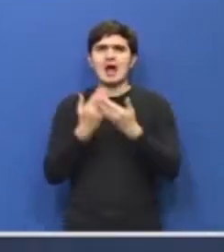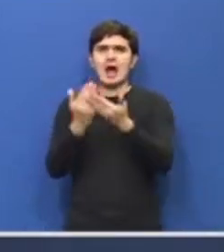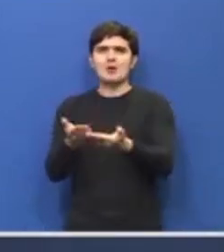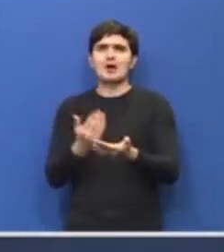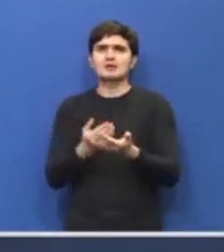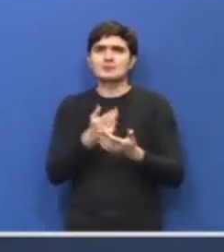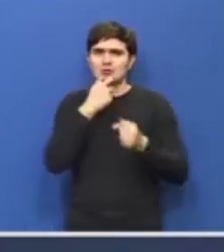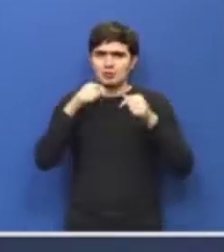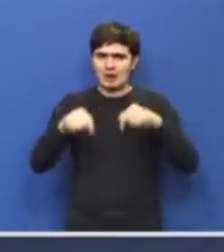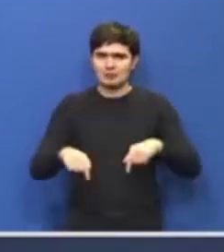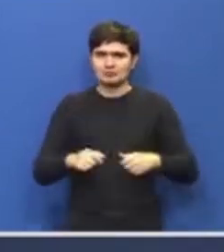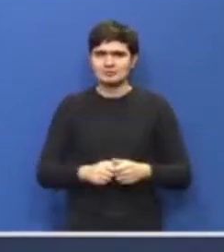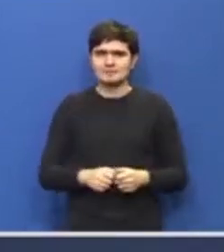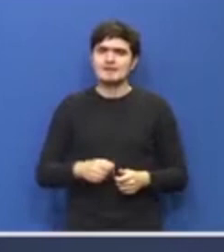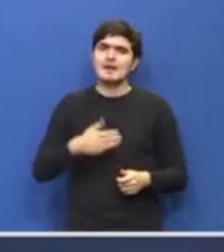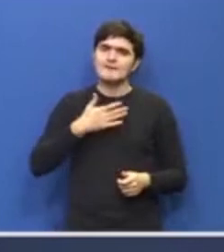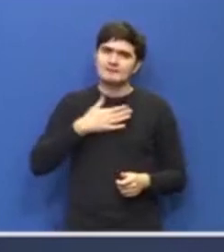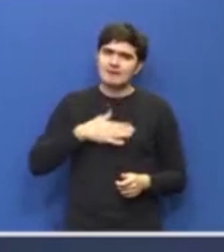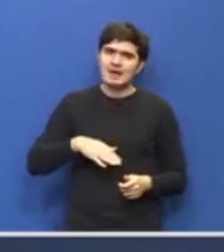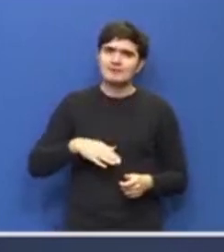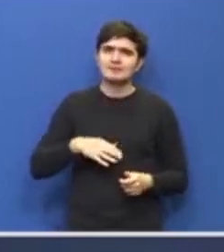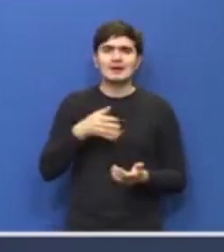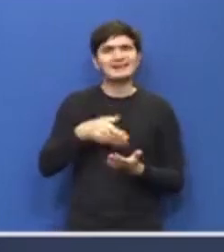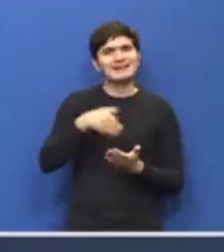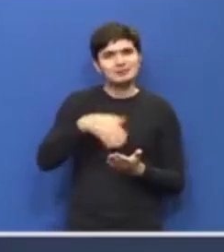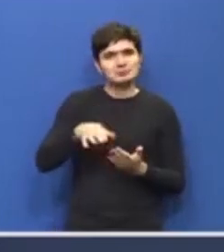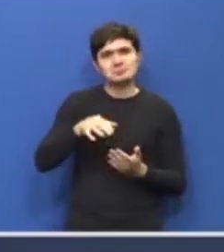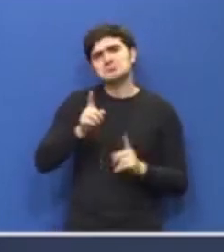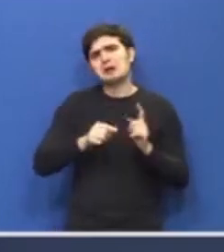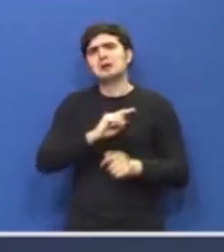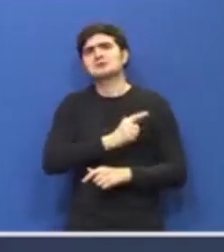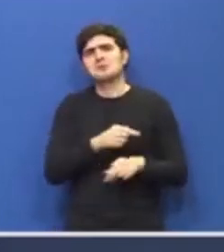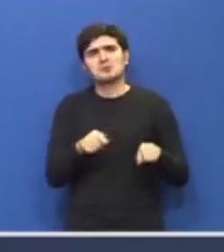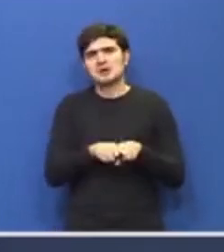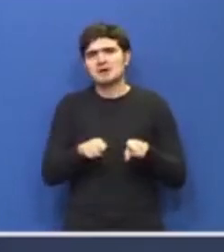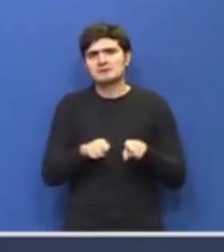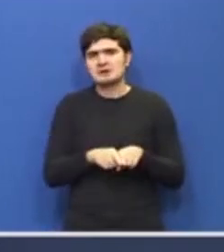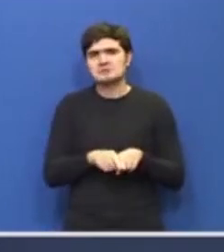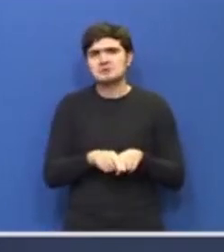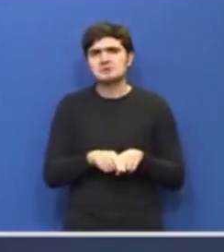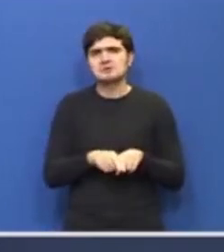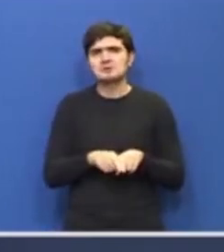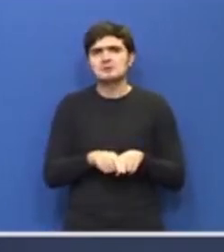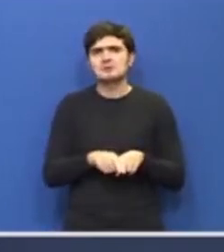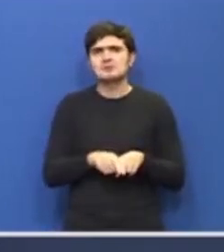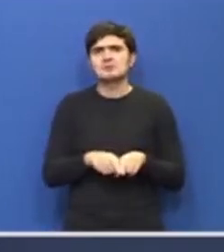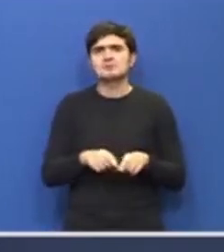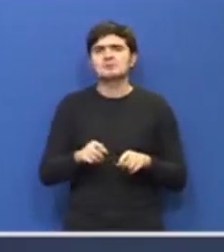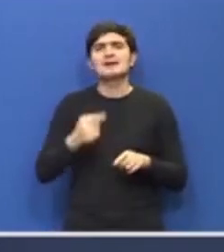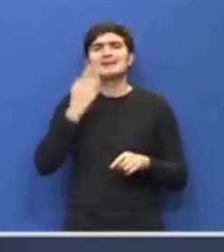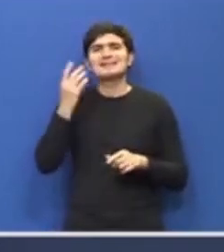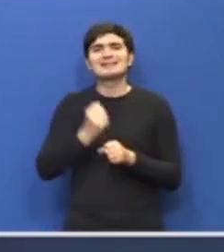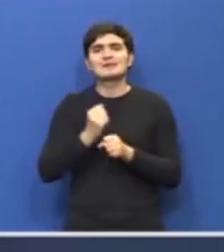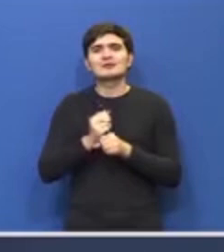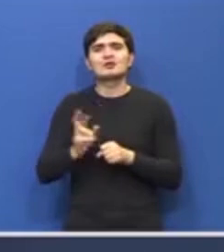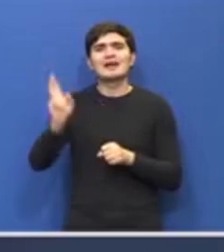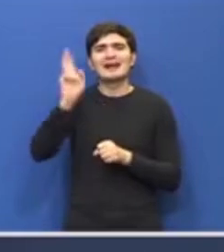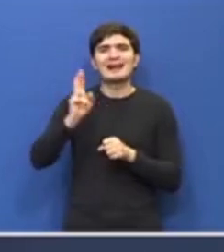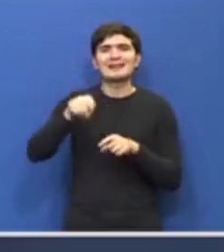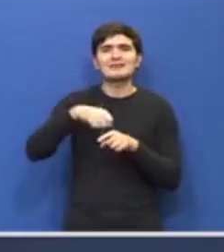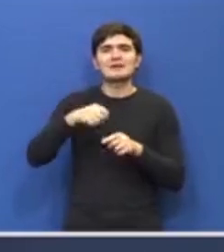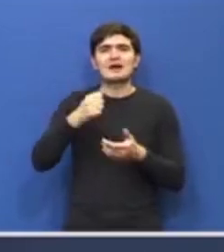pentru anul acesta și vrem să îi cheltuim și dacă se poate să și la rectificare să